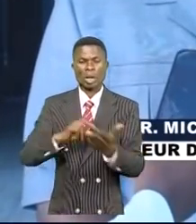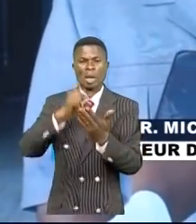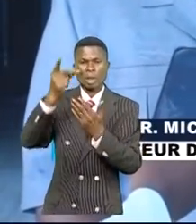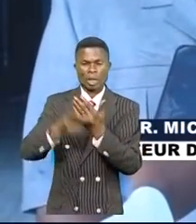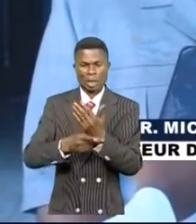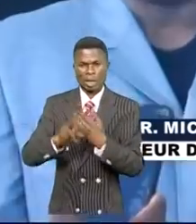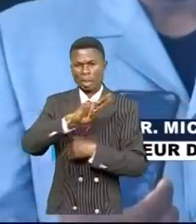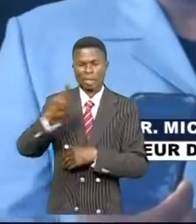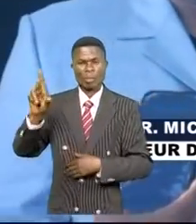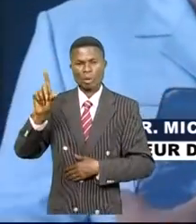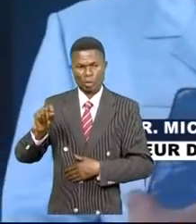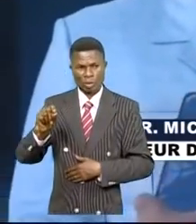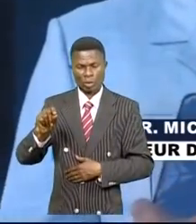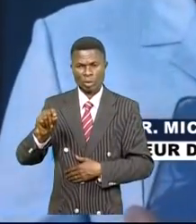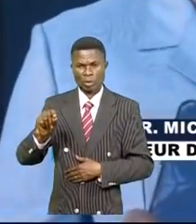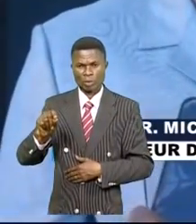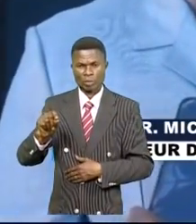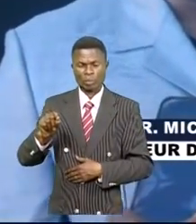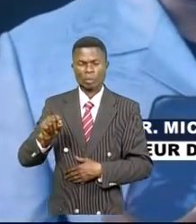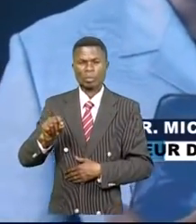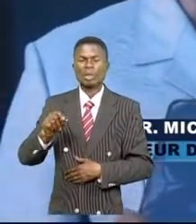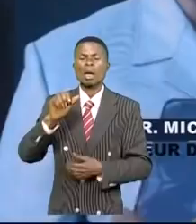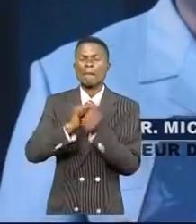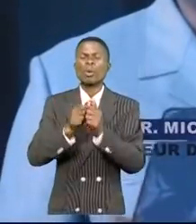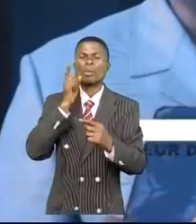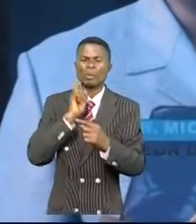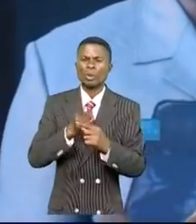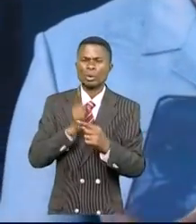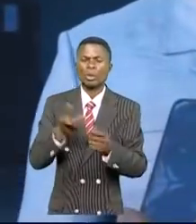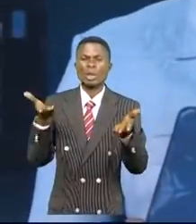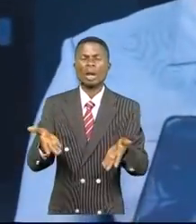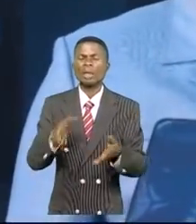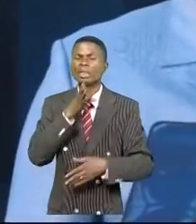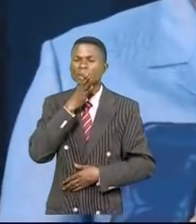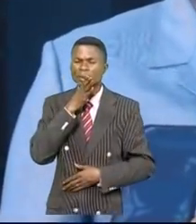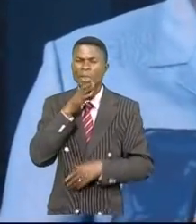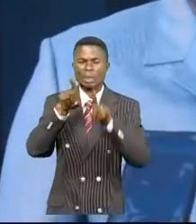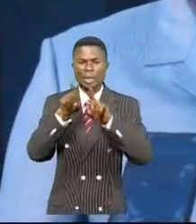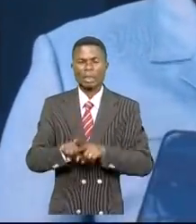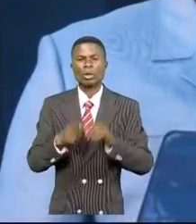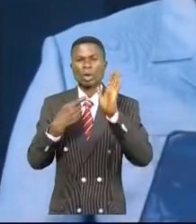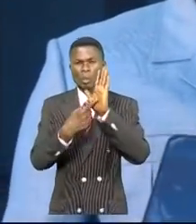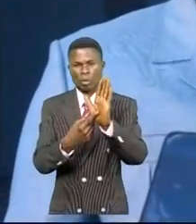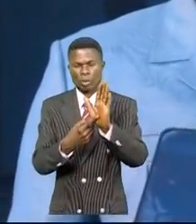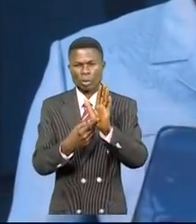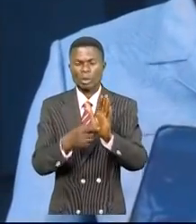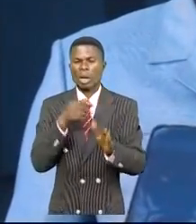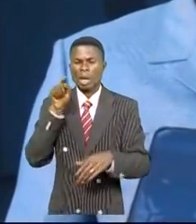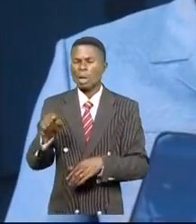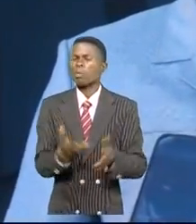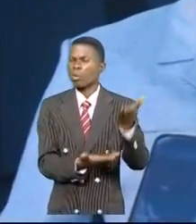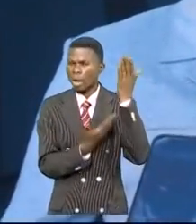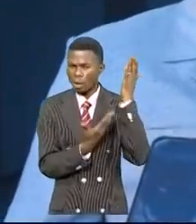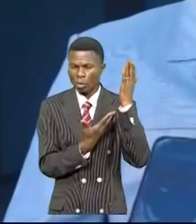en 2020. Quels sont les principaux défis qui persistent, mais aussi nous avons présenté les priorités